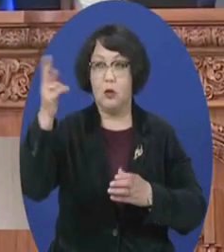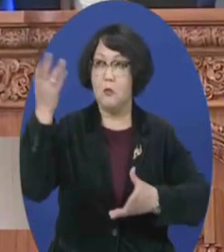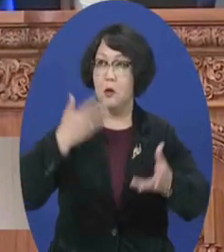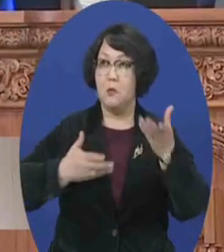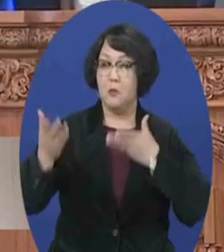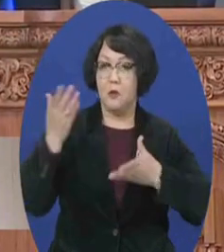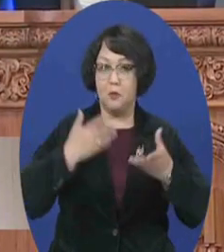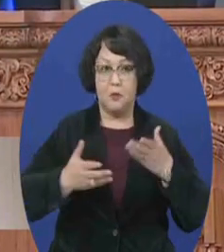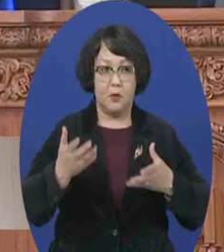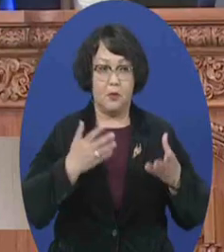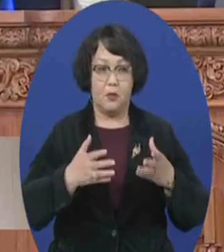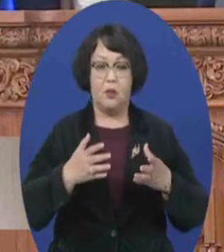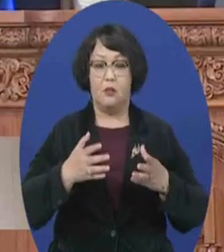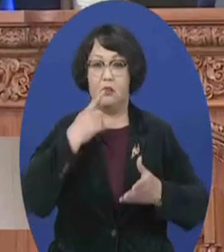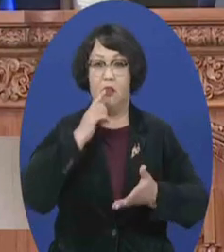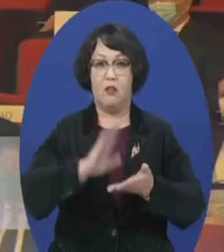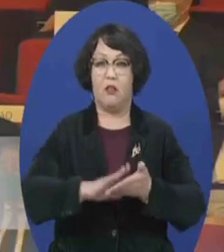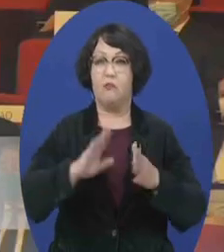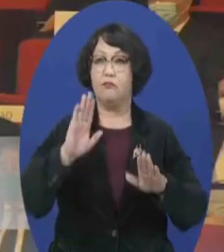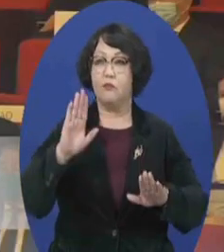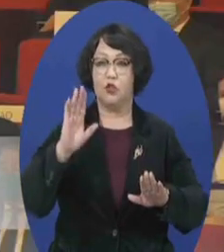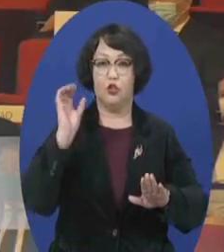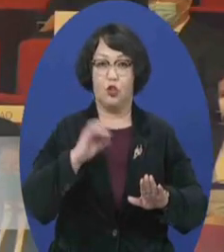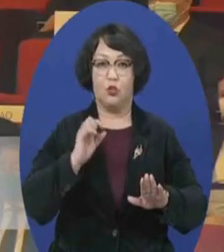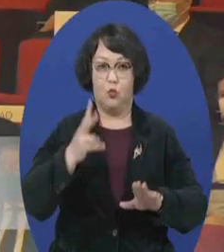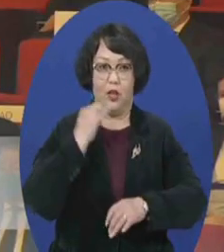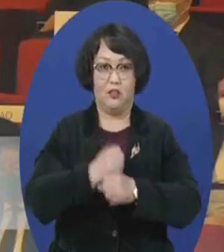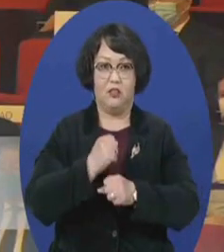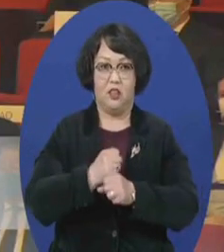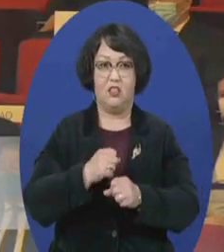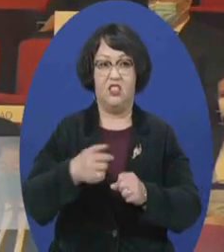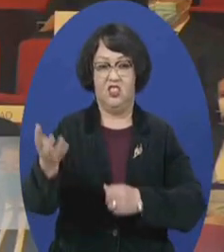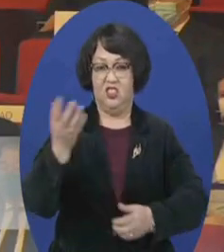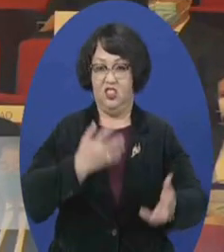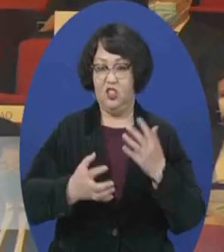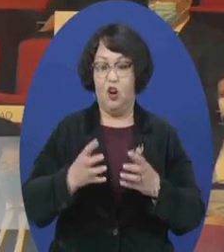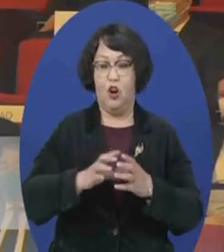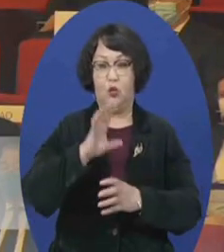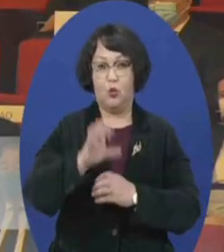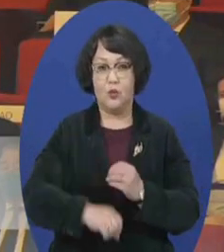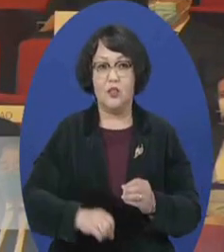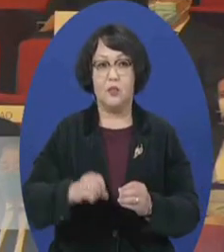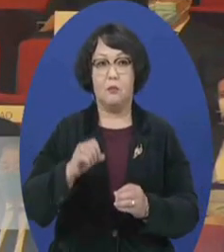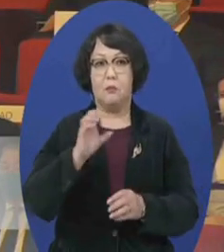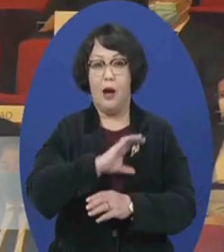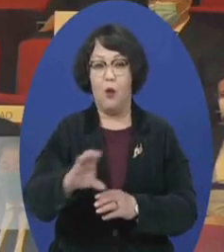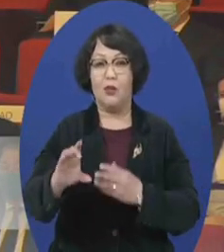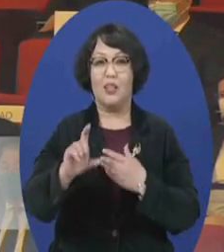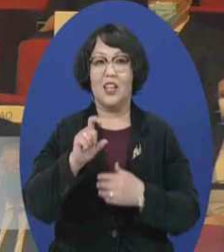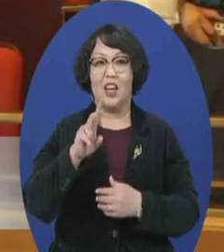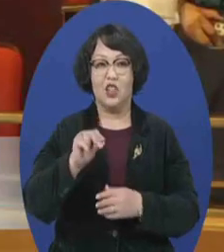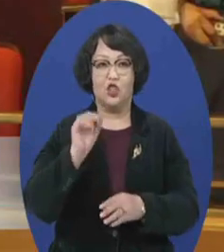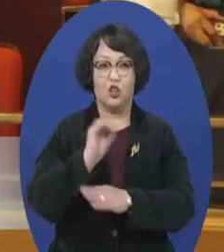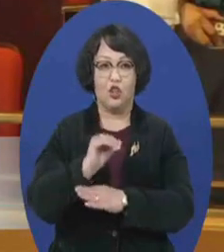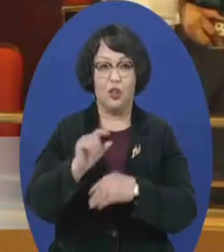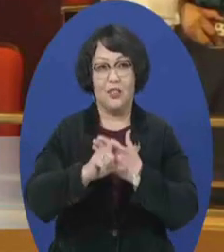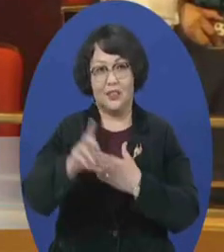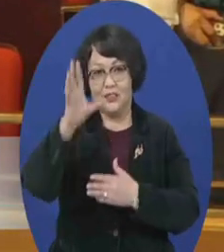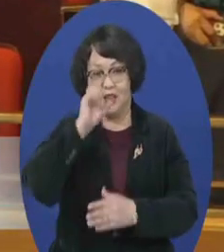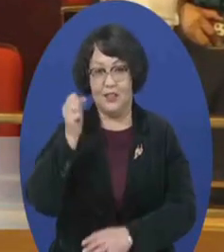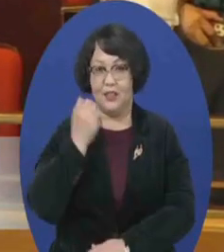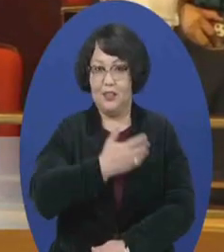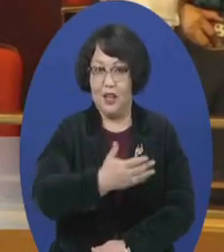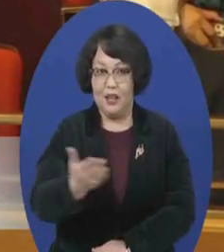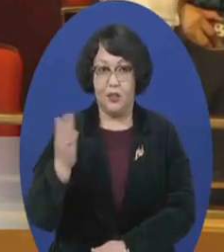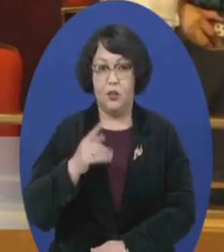тэргүүн, тангараг өрх ёслын ажиллагаанд хүрэлцэн ирсэн дипломат болон олон улсын байгууллагын элч төлөөлөгч, элчин сай та